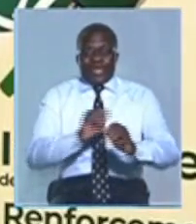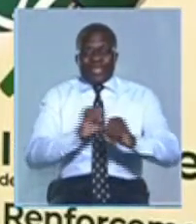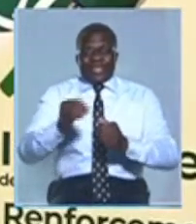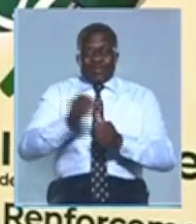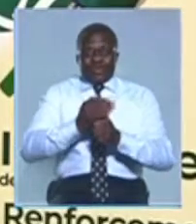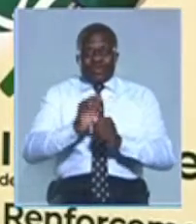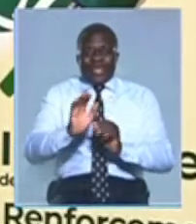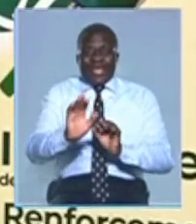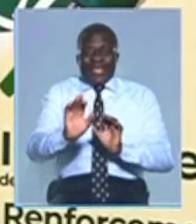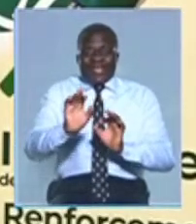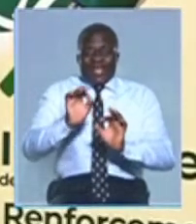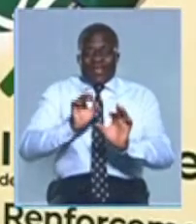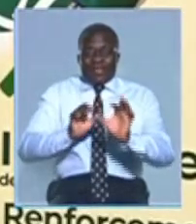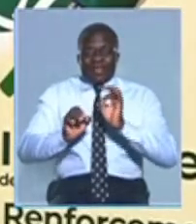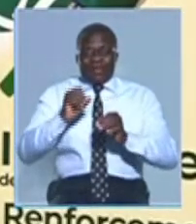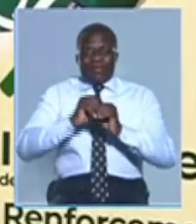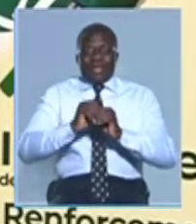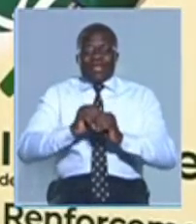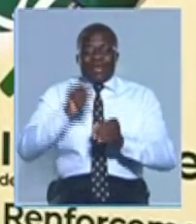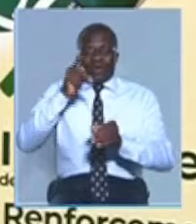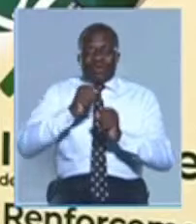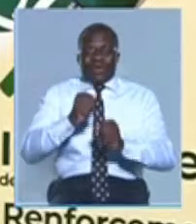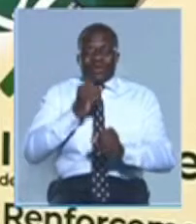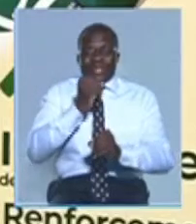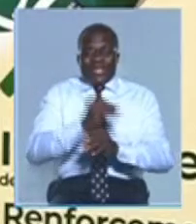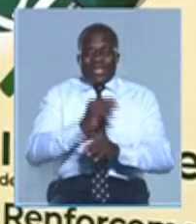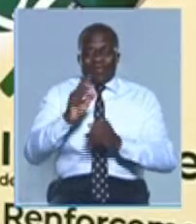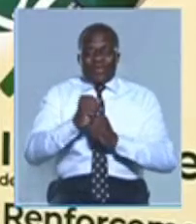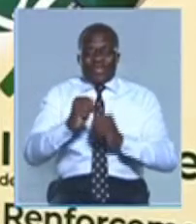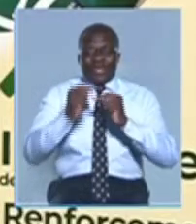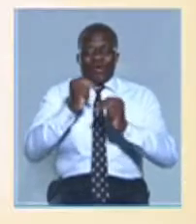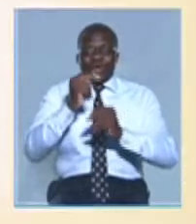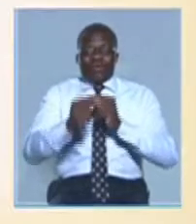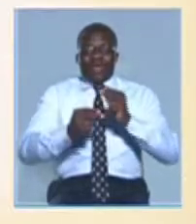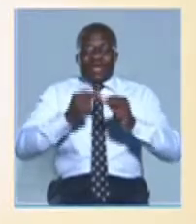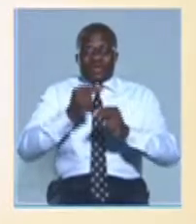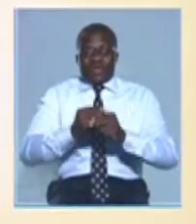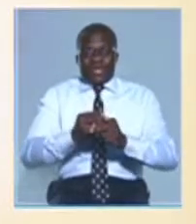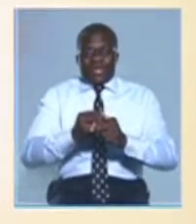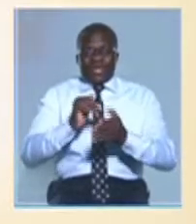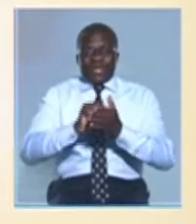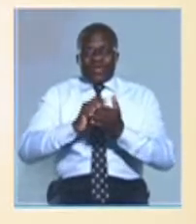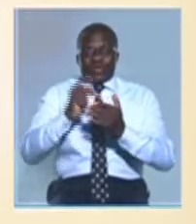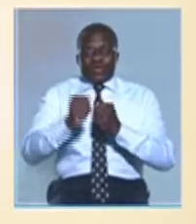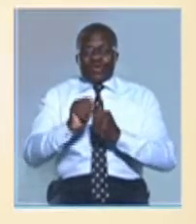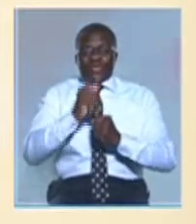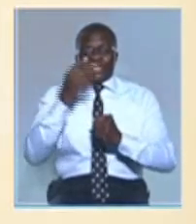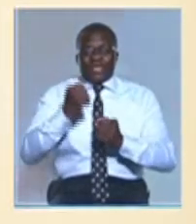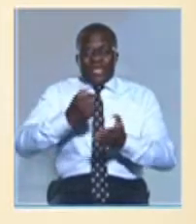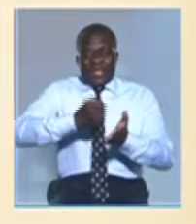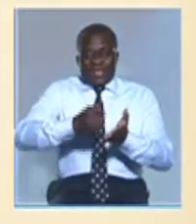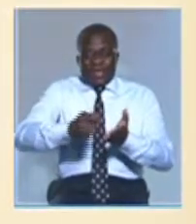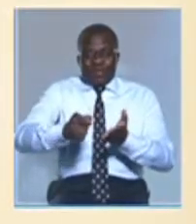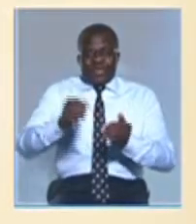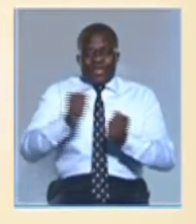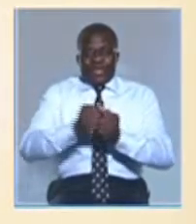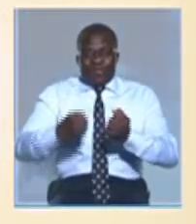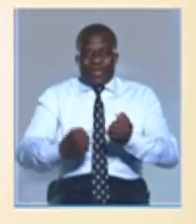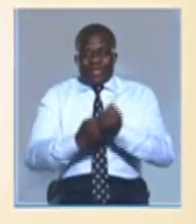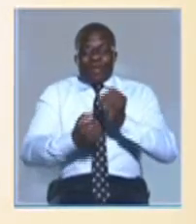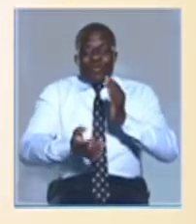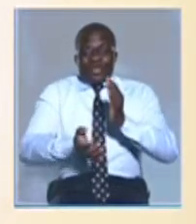prioritaires identifiées dans notre contribution déterminée au niveau national. Ce projet a été élaboré avec